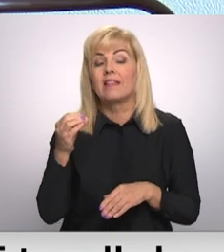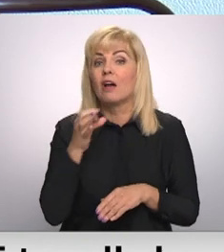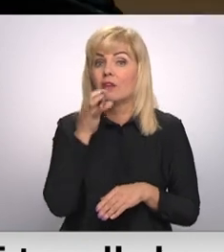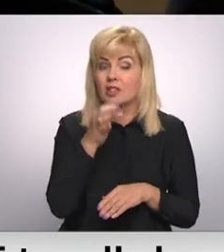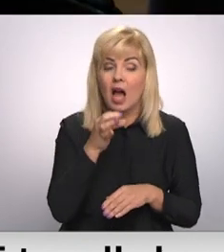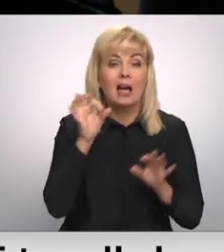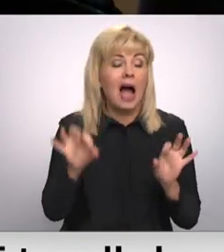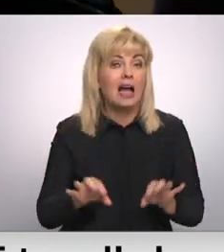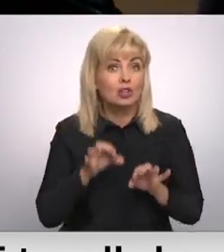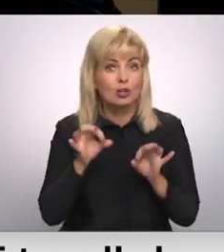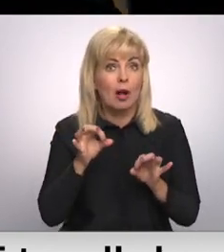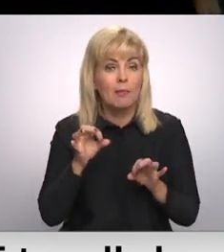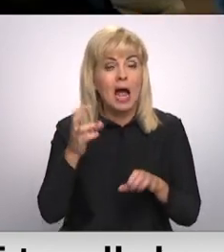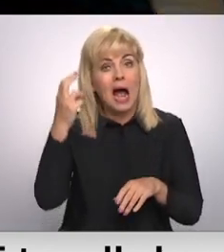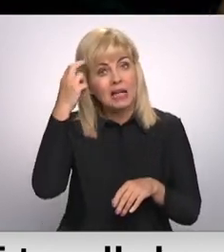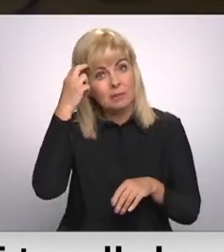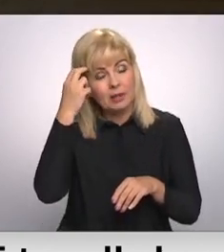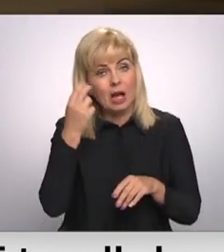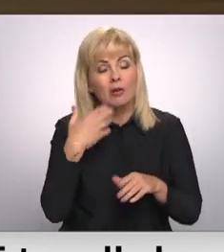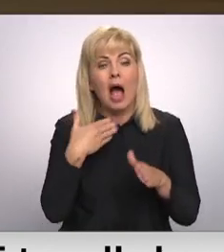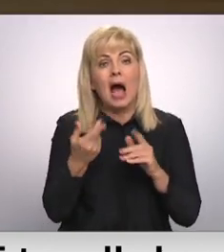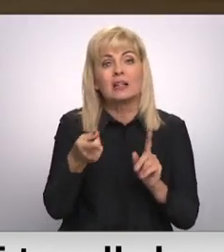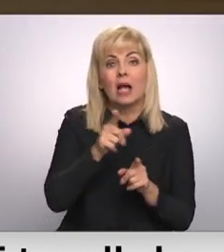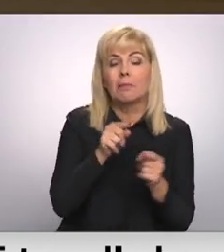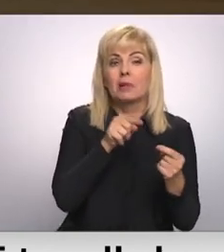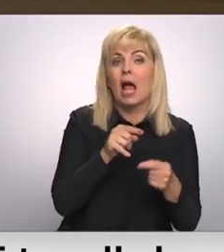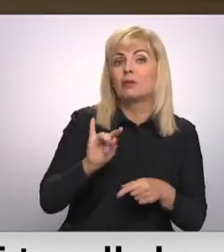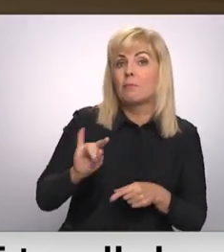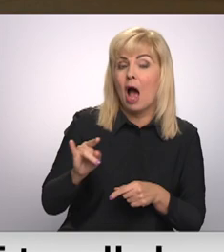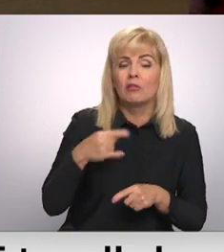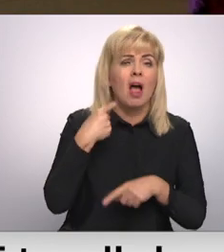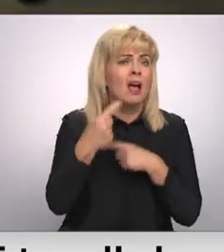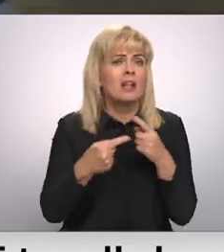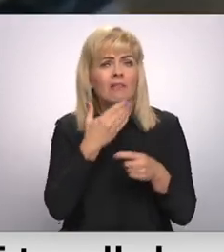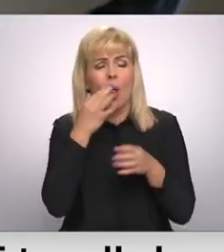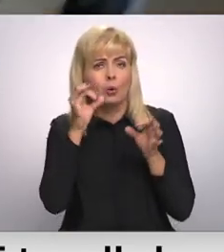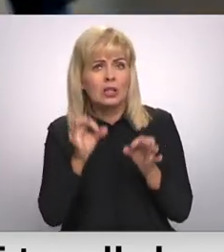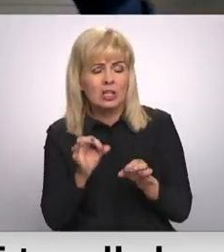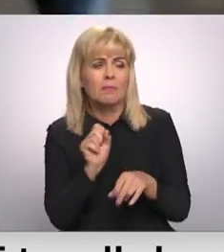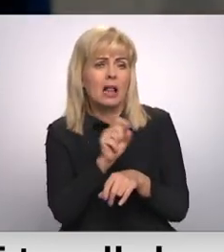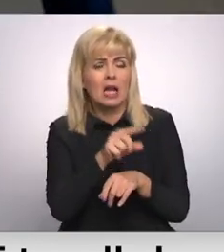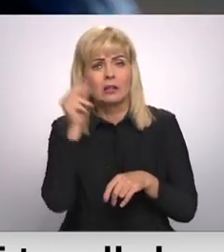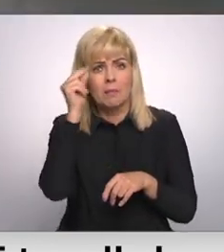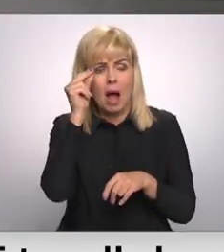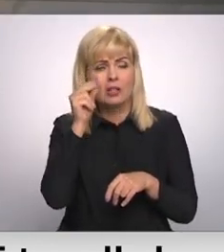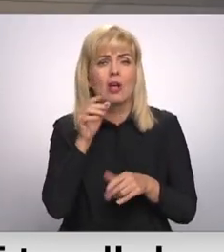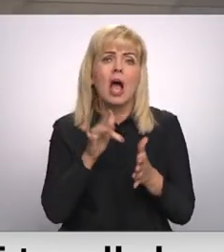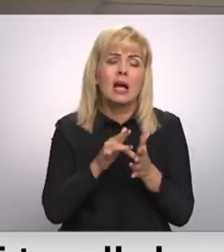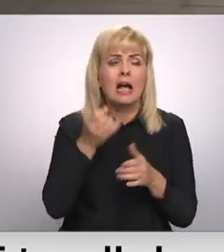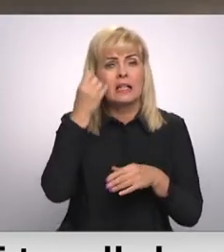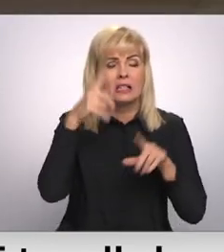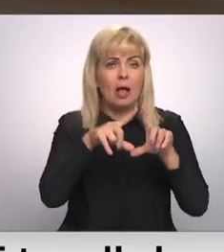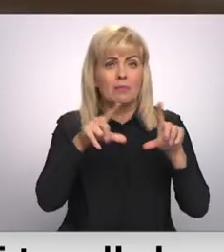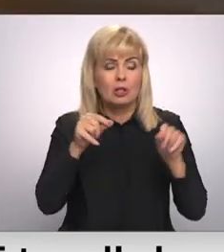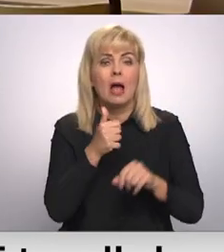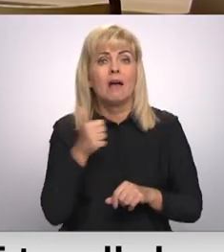ir aizdomas par aizspriedumaino attieksmi pret bērnu, kā arī uzsver, ka neviens nav tiesīgs bērnam liekt mācīties kādā izglītības iestādē,